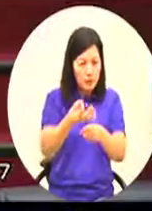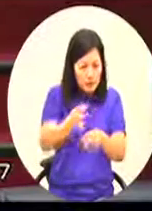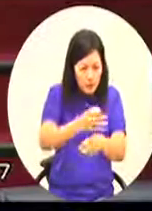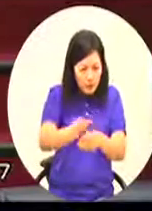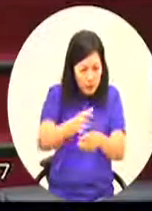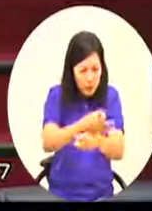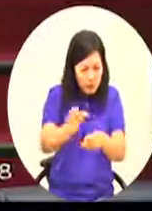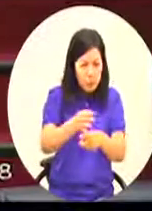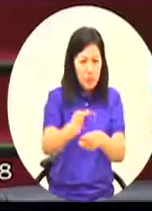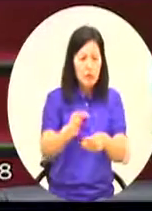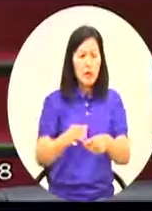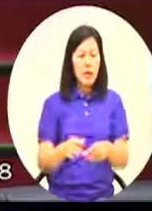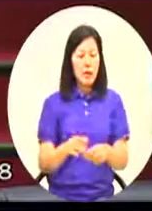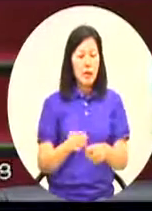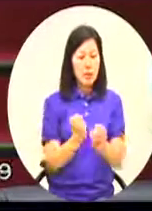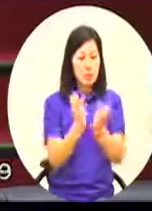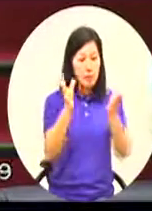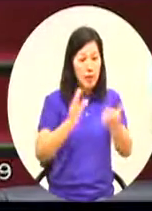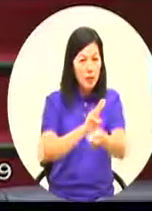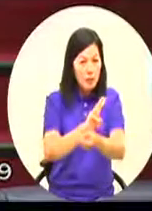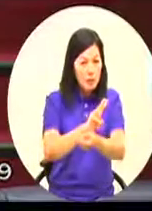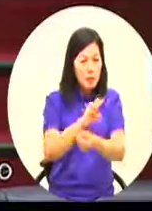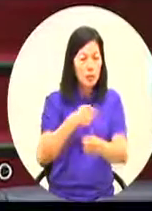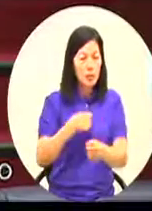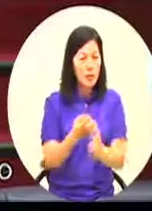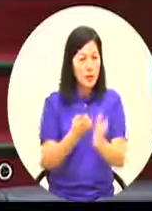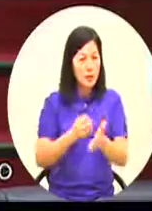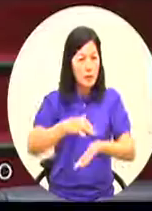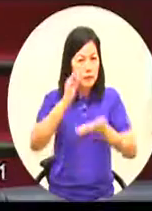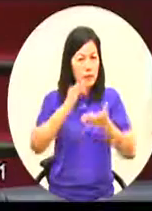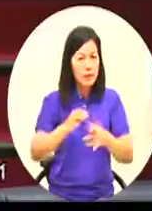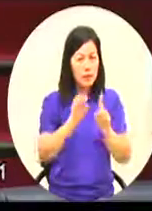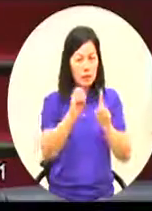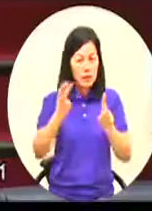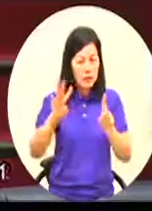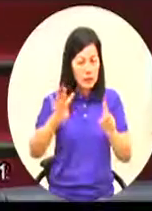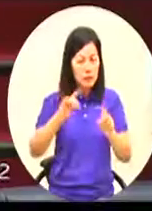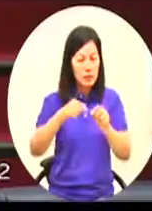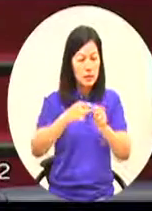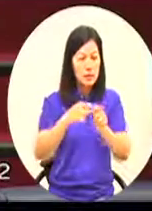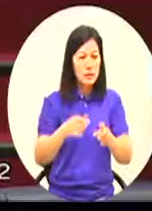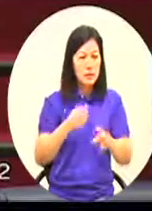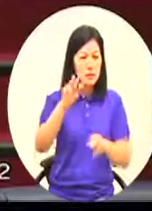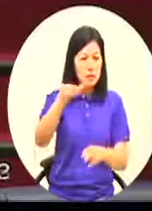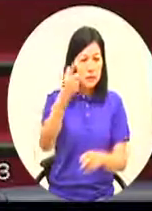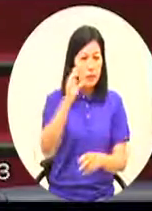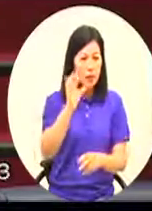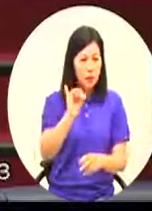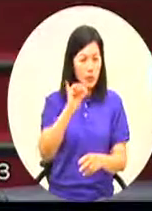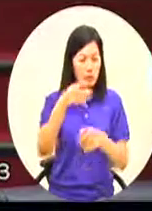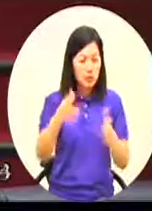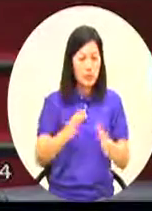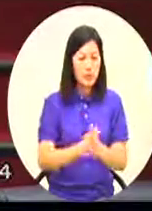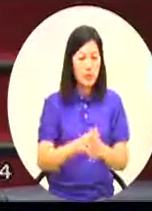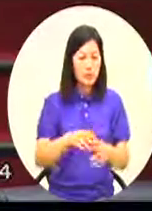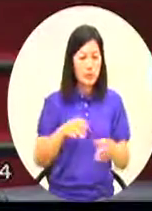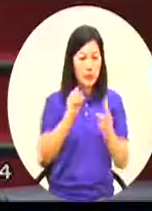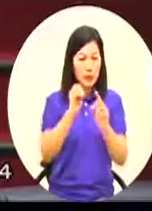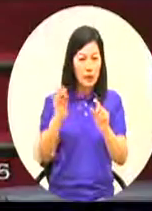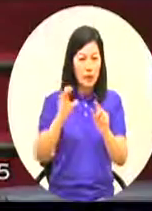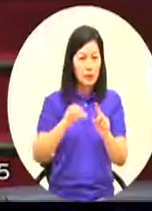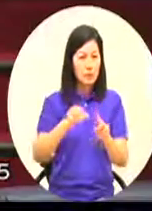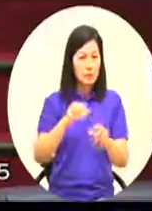费。我们茂林，我刚刚讲104年是700多万，105年是800万，其他都是